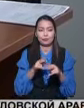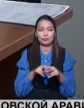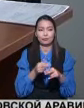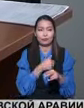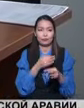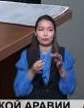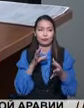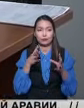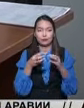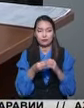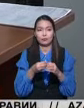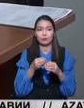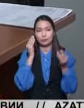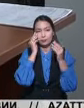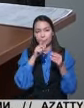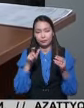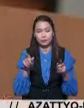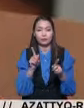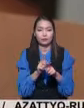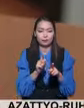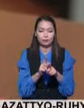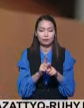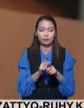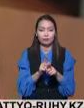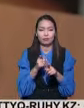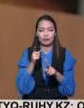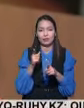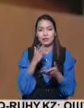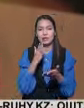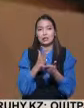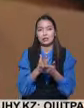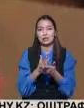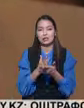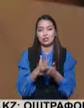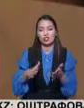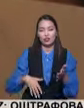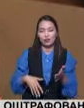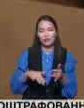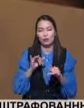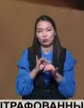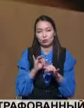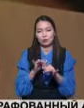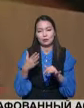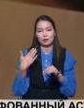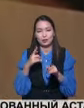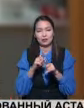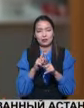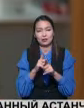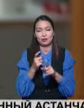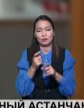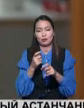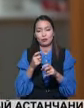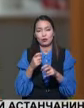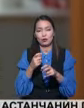итоге судмедэксперты Астаны нашли немало повреждений. Гематомы на животе, 10 сломанных ребер, травмы на спине,